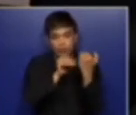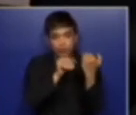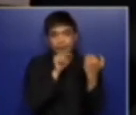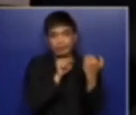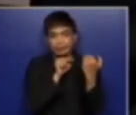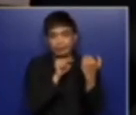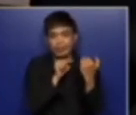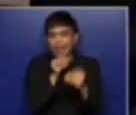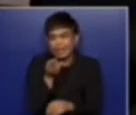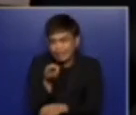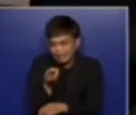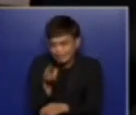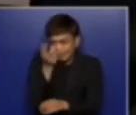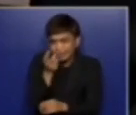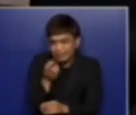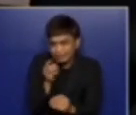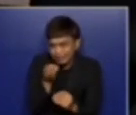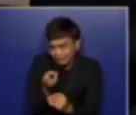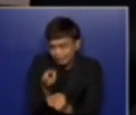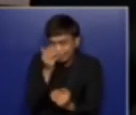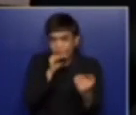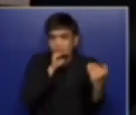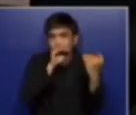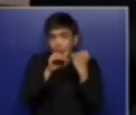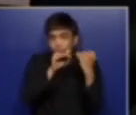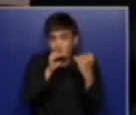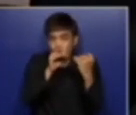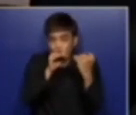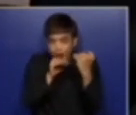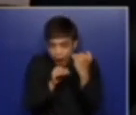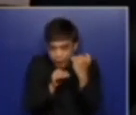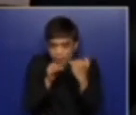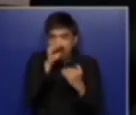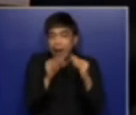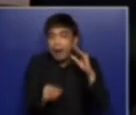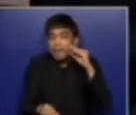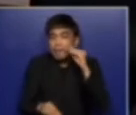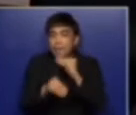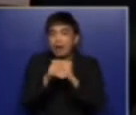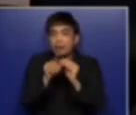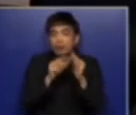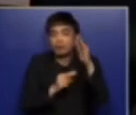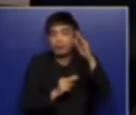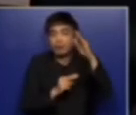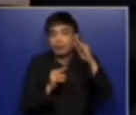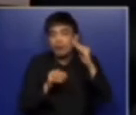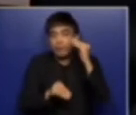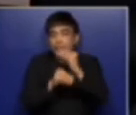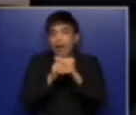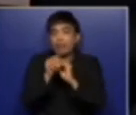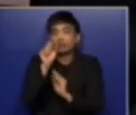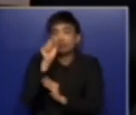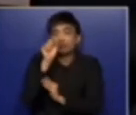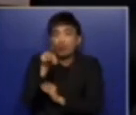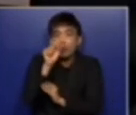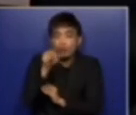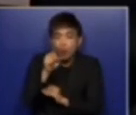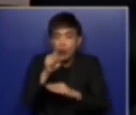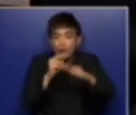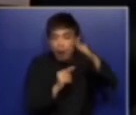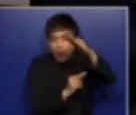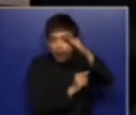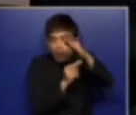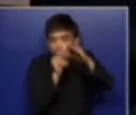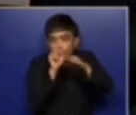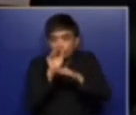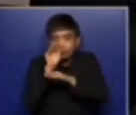อีกนิดเดียวถนนยกระดับทางด่วนต่างๆจะสูงหลายชั้นไปสัมผัสกับก้อน